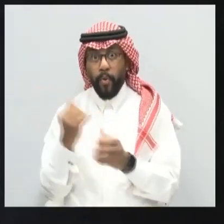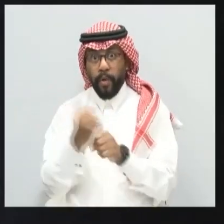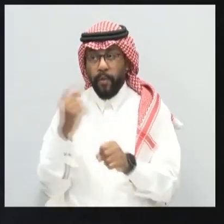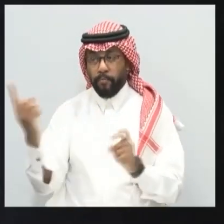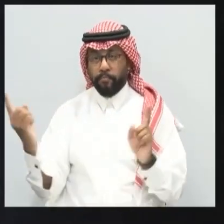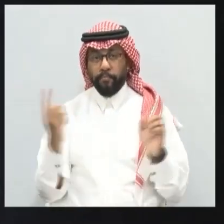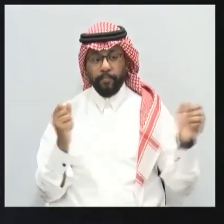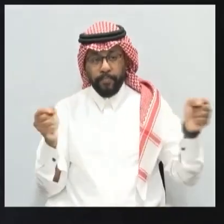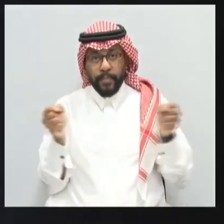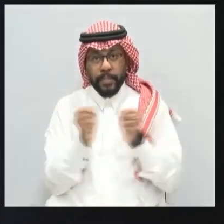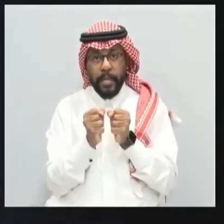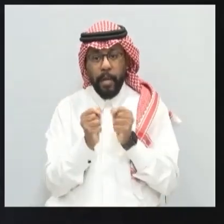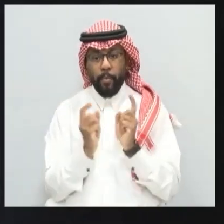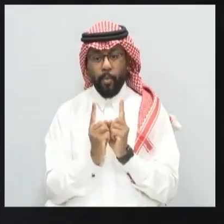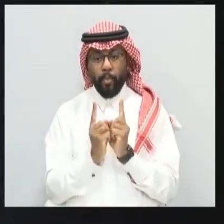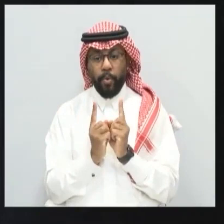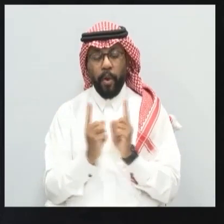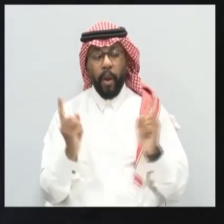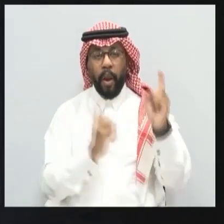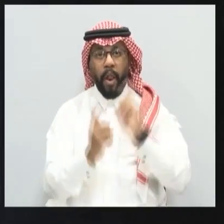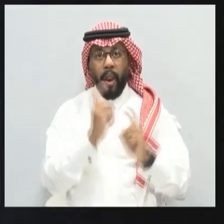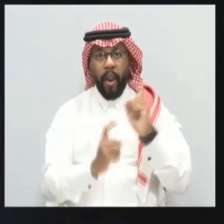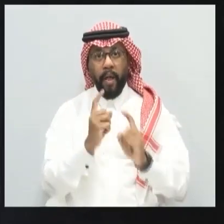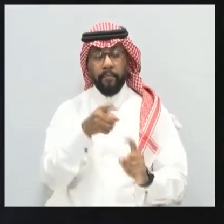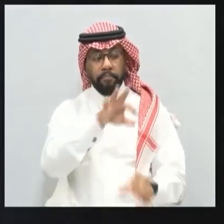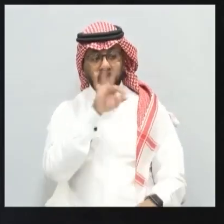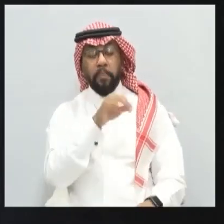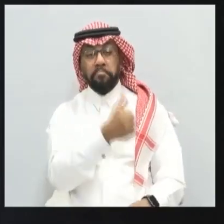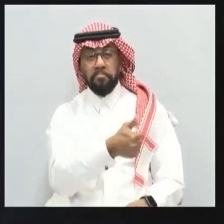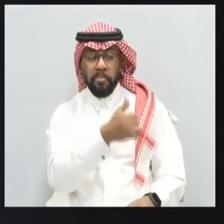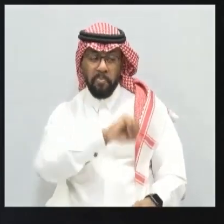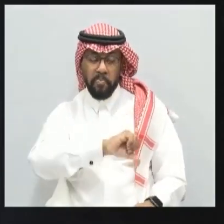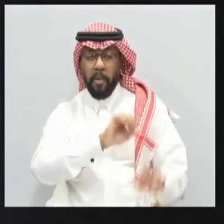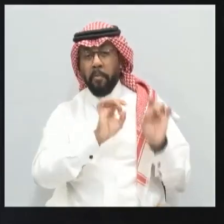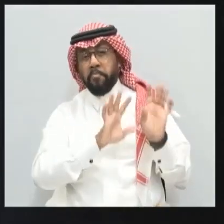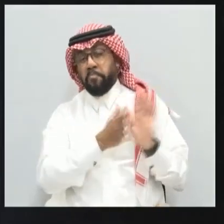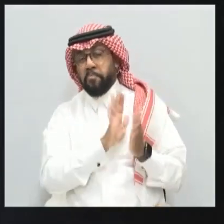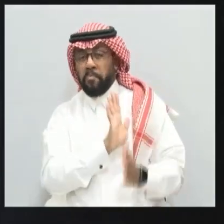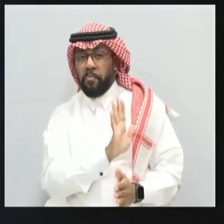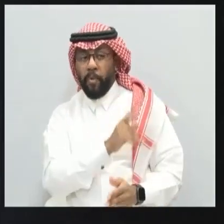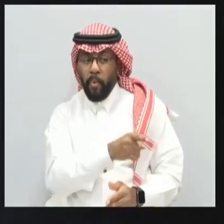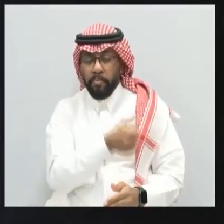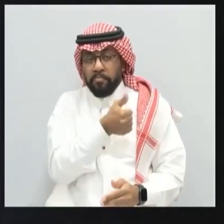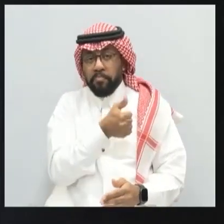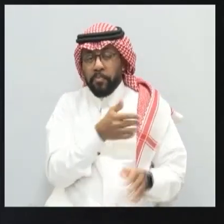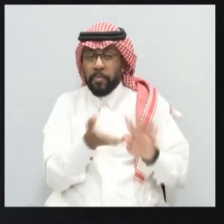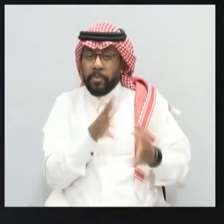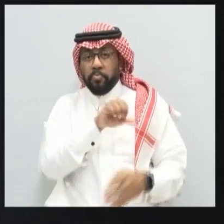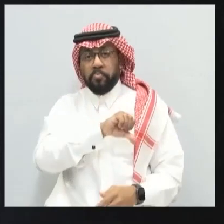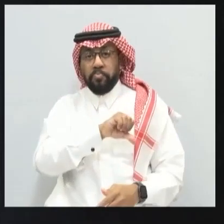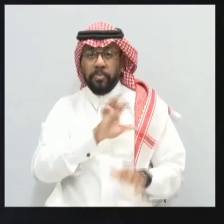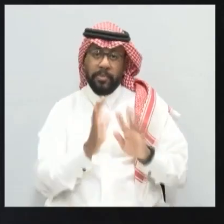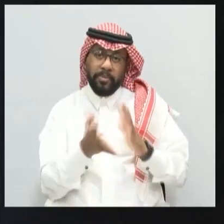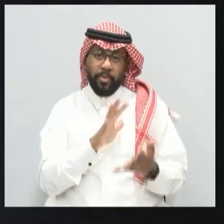يتم اختيار قبولك في تلك الوظيفه او اع اعتذارهم عن قبولك